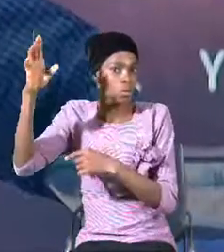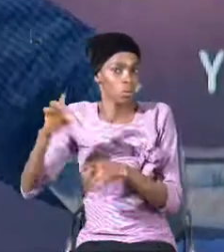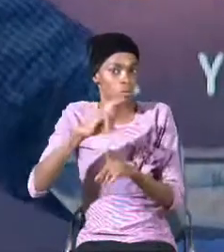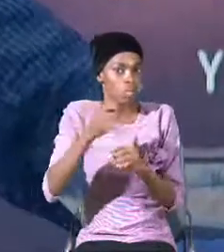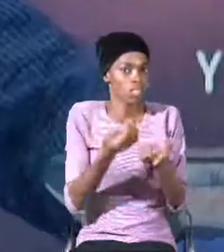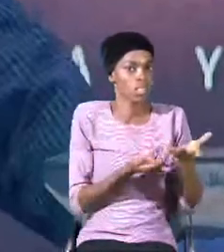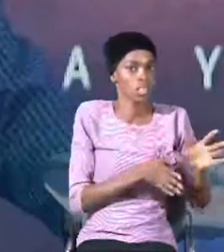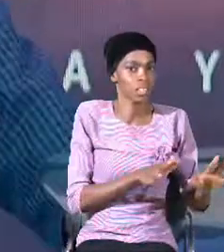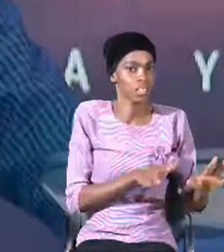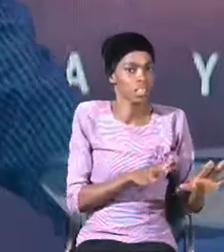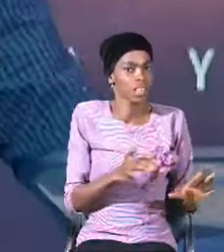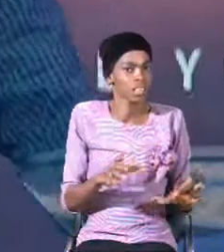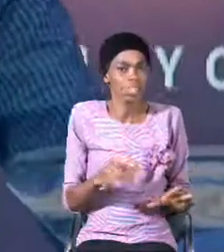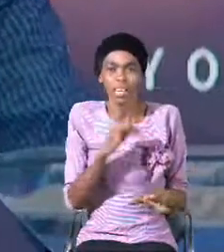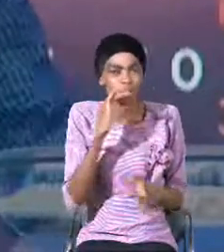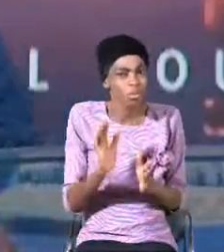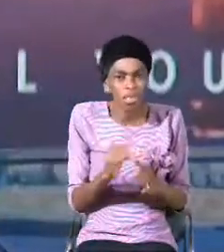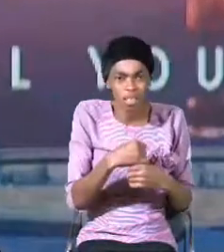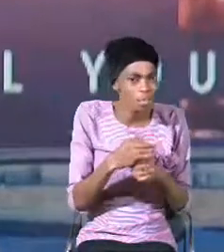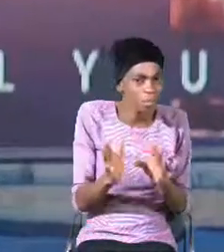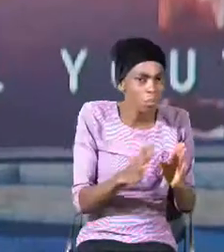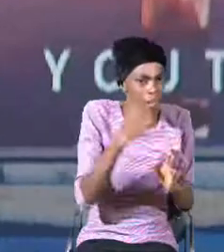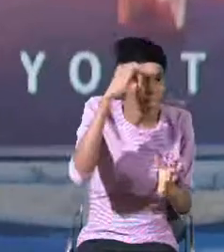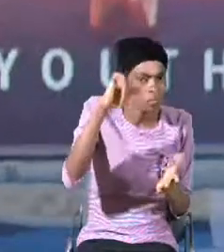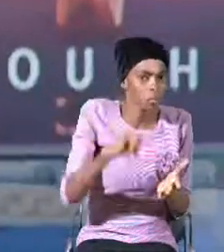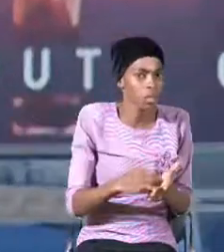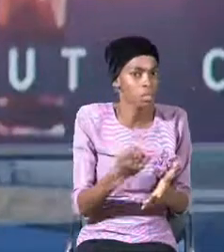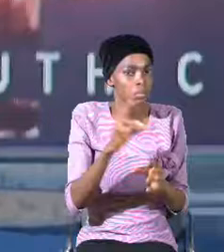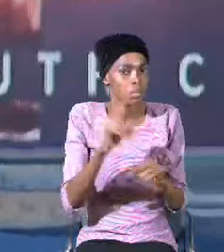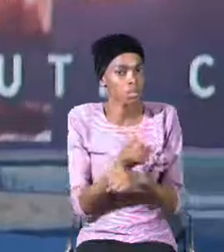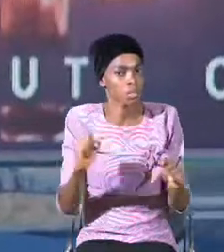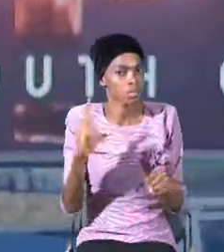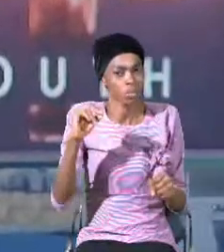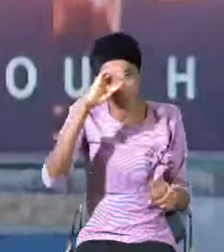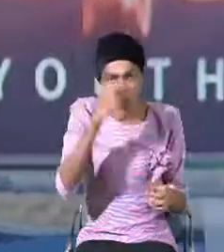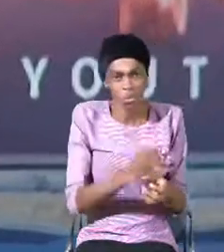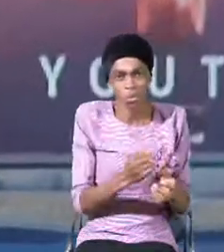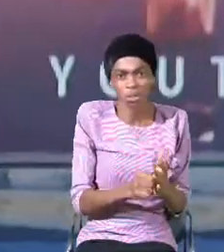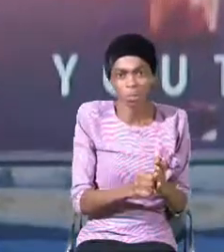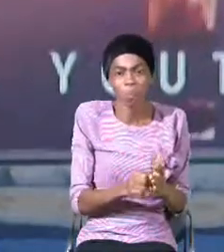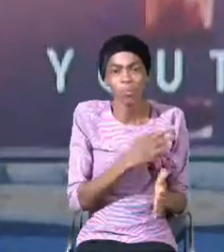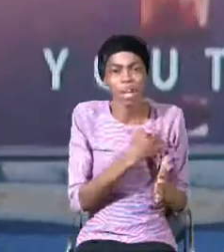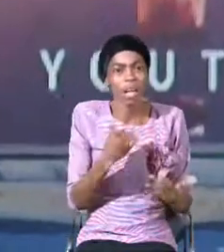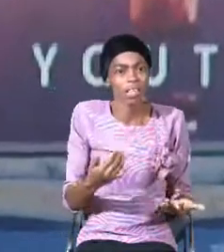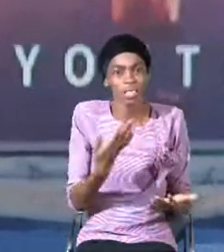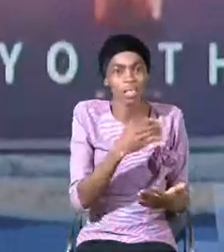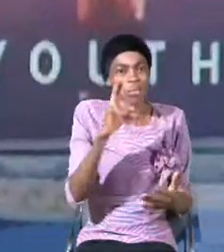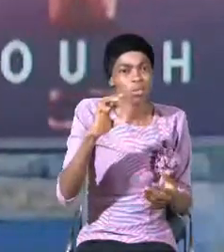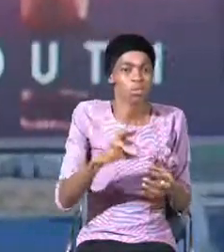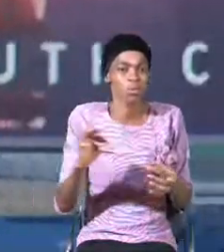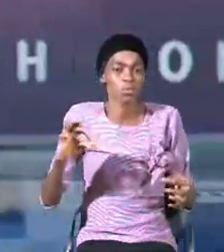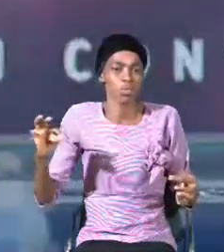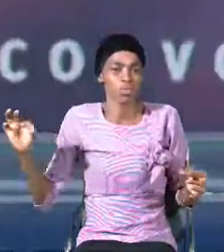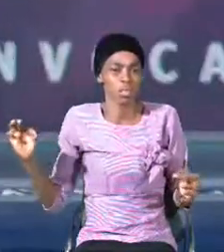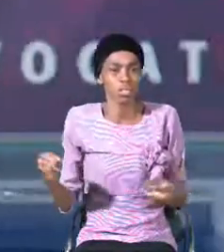à Dieu quand ils vont mourir, ils n'ont fait aucune préparation pour cela. Il n'y a pas de salut, il n'y a pas de filiation, il n'y a pas de spiritualité.